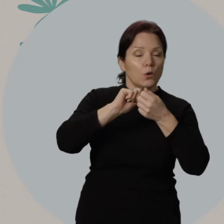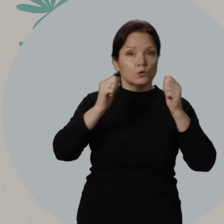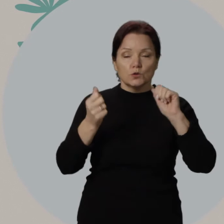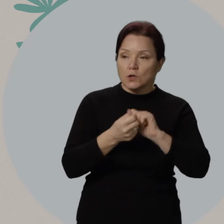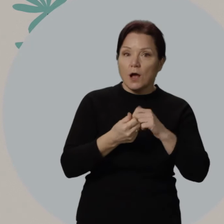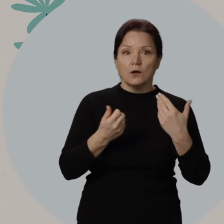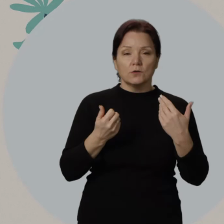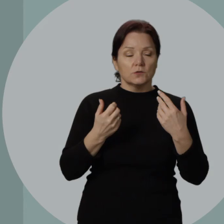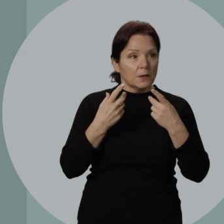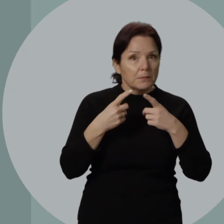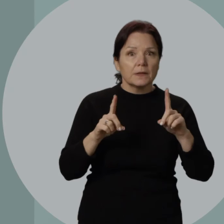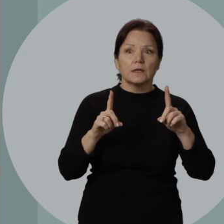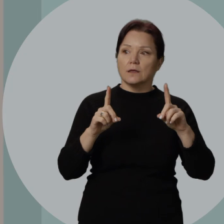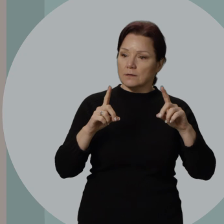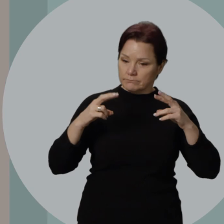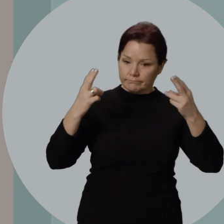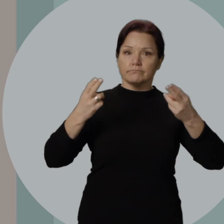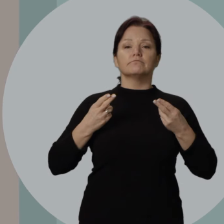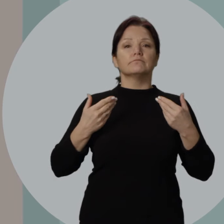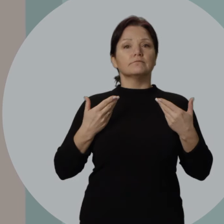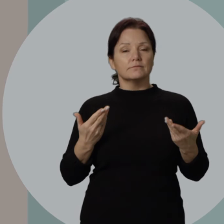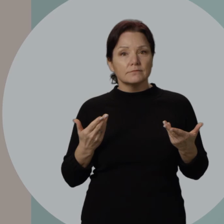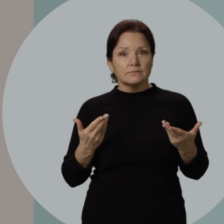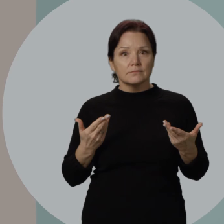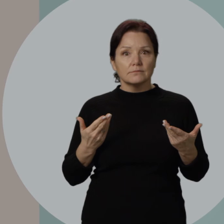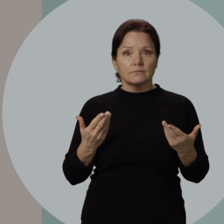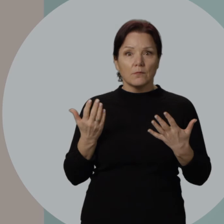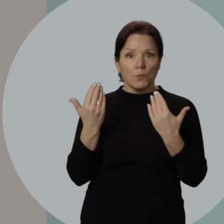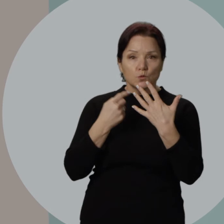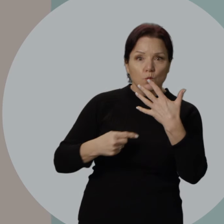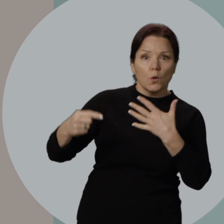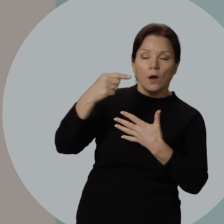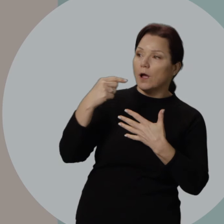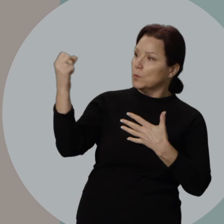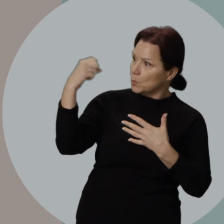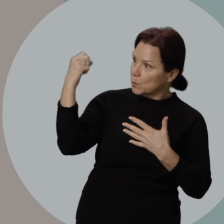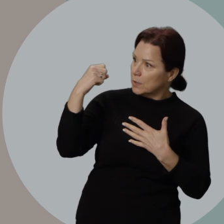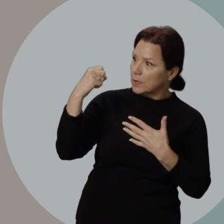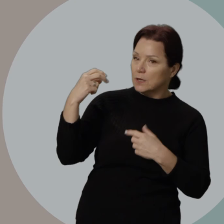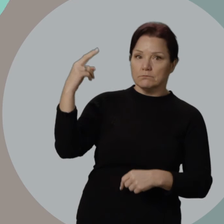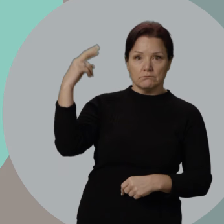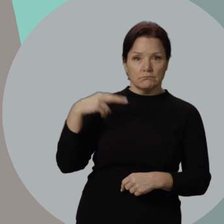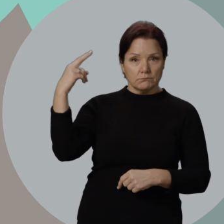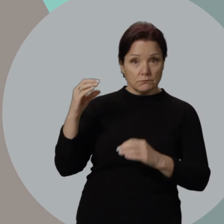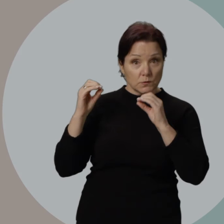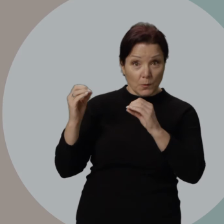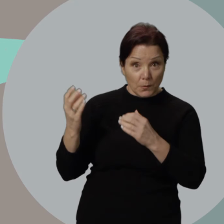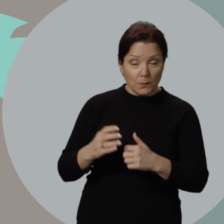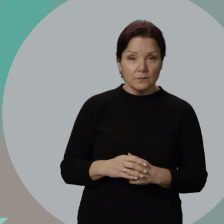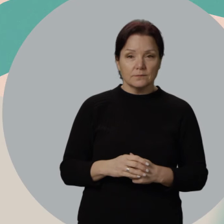Je suis dit, Papa, là, je traite avec dignité. » Puis on reconnaît mes besoins sans les juger. C